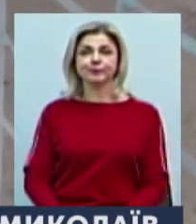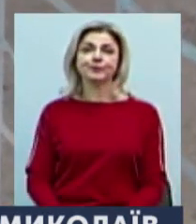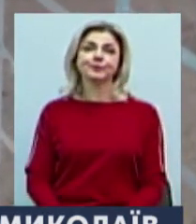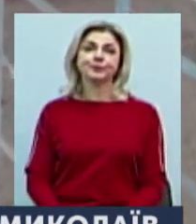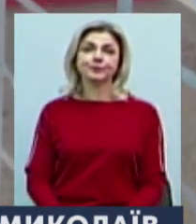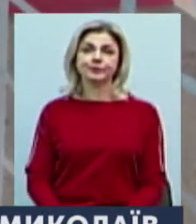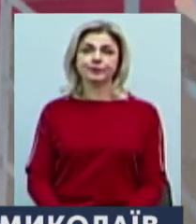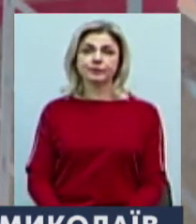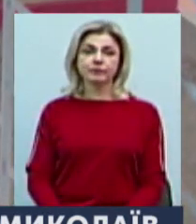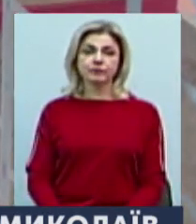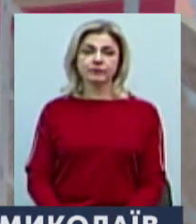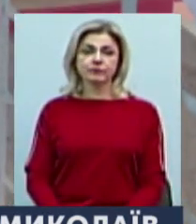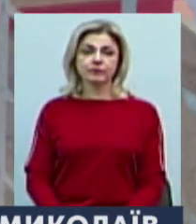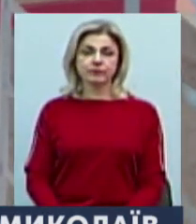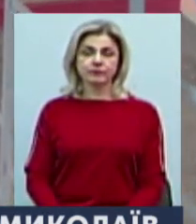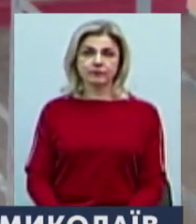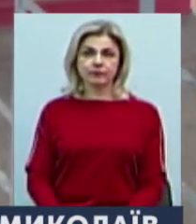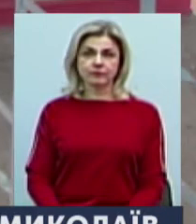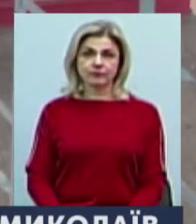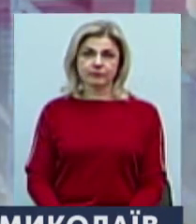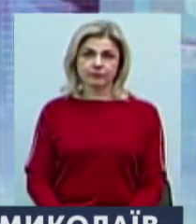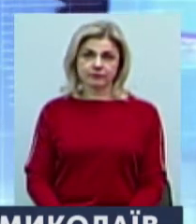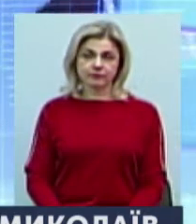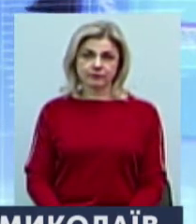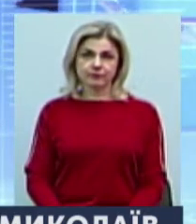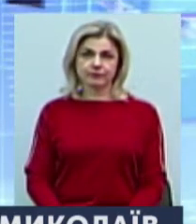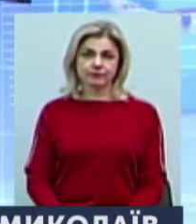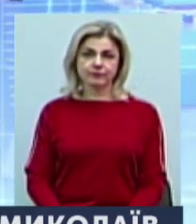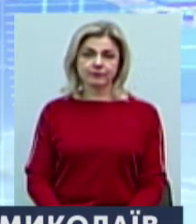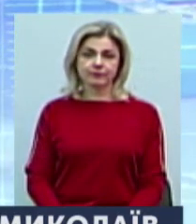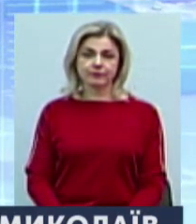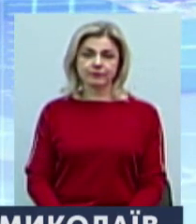Андрушків, Ігор Чорний, телевізійні новини Миколаївщини.